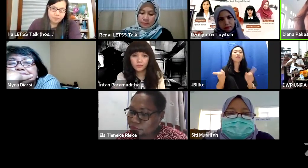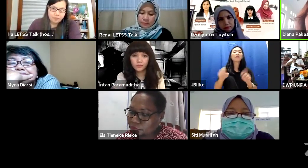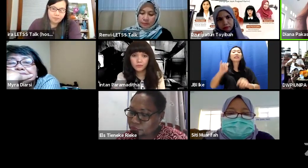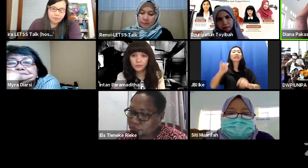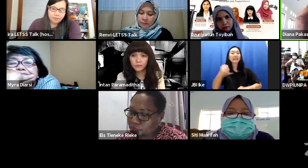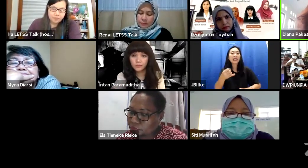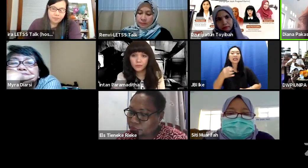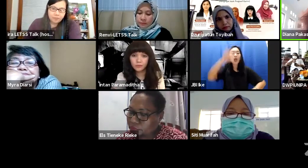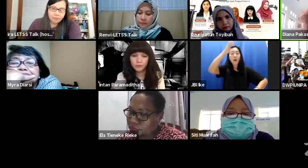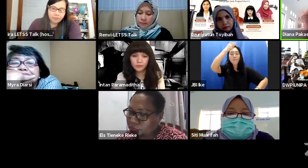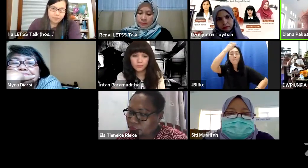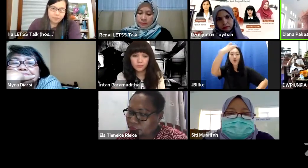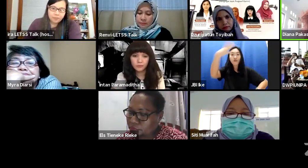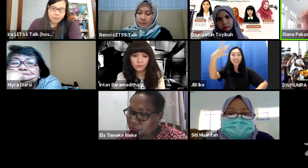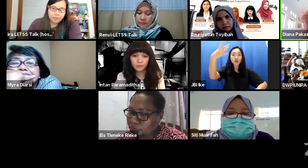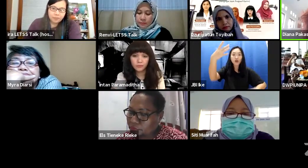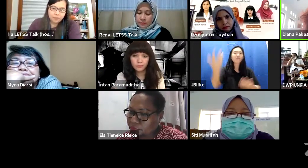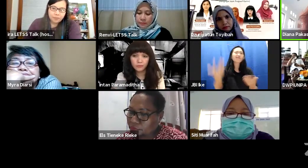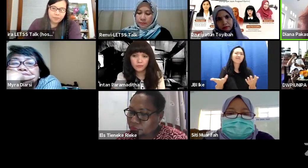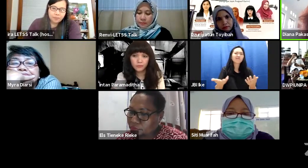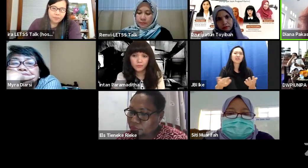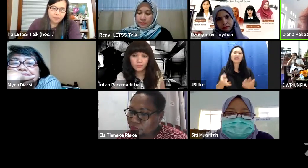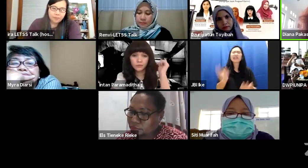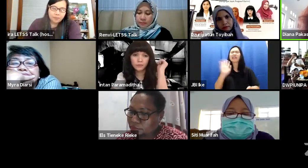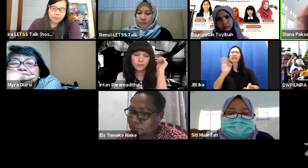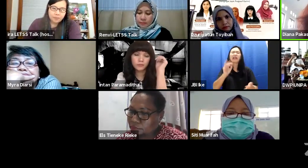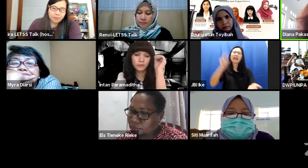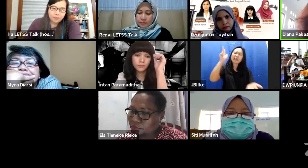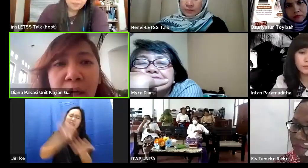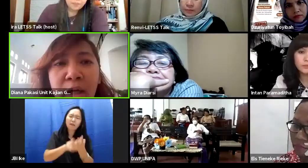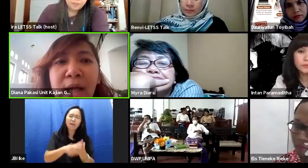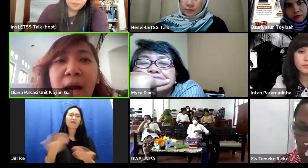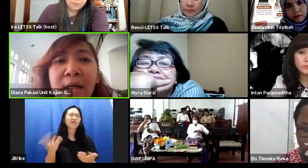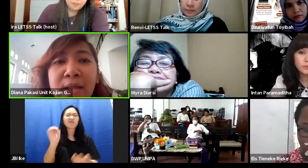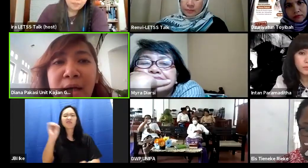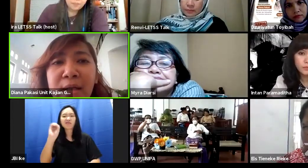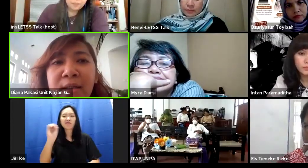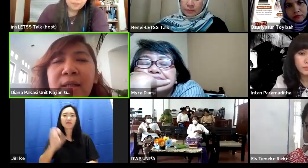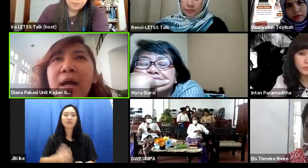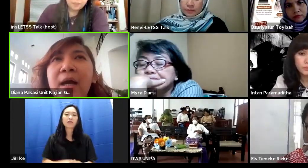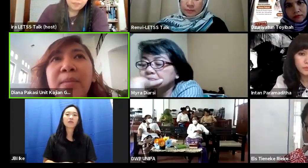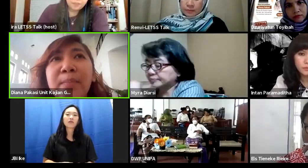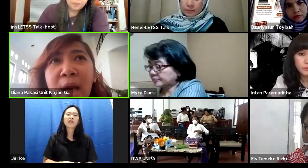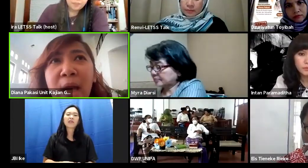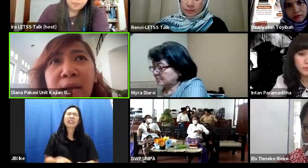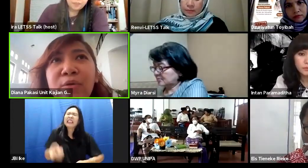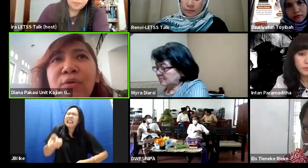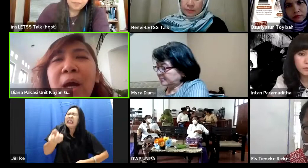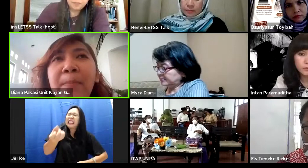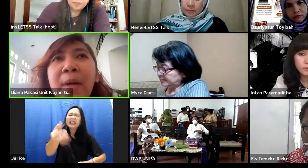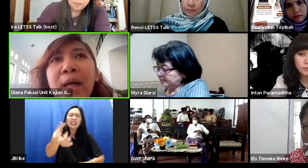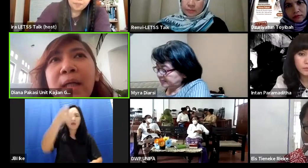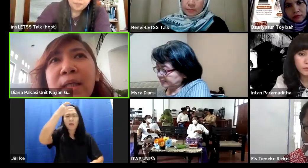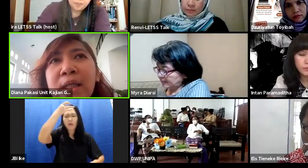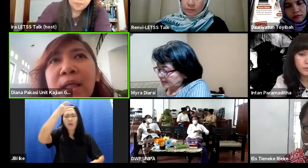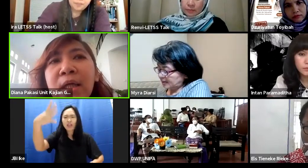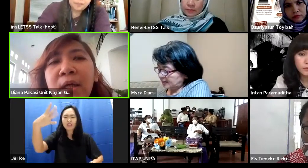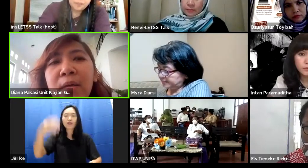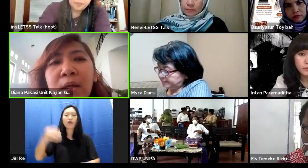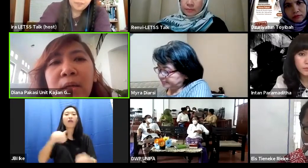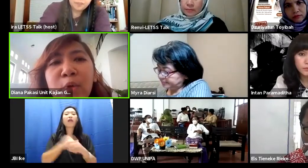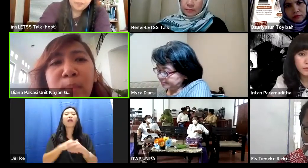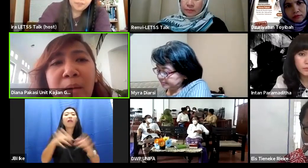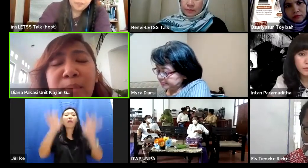Nah, apakah misalnya dilihat sedikitnya jumlah profesor yang ada di akademia gitu, apakah